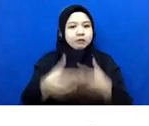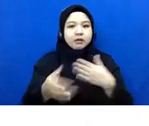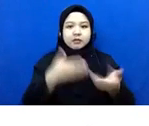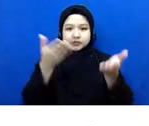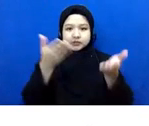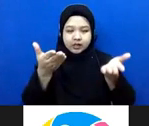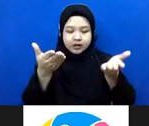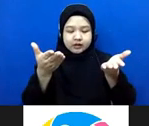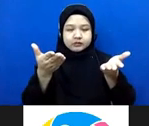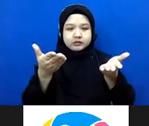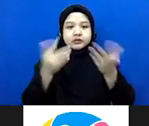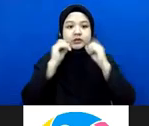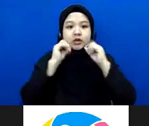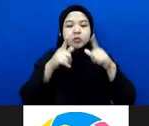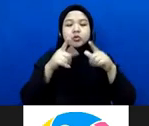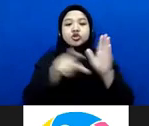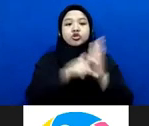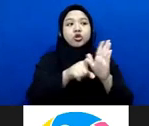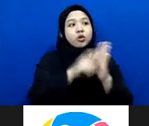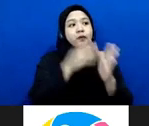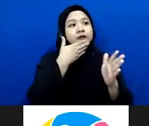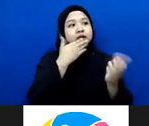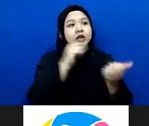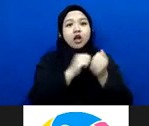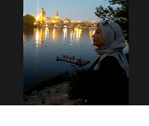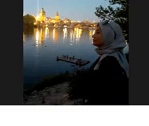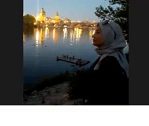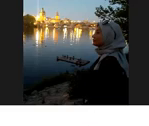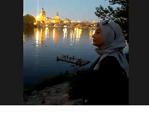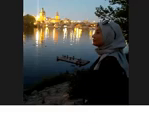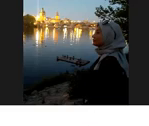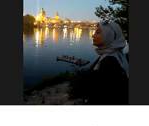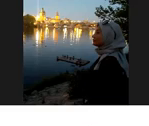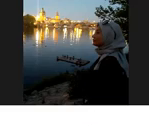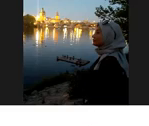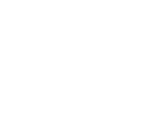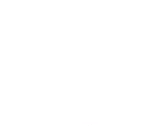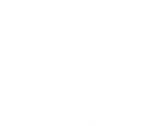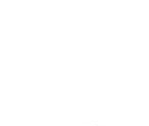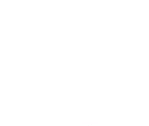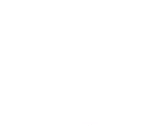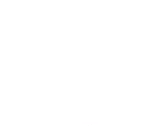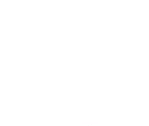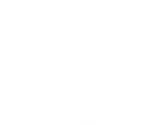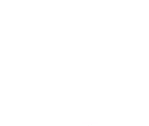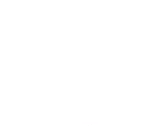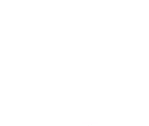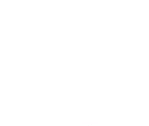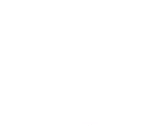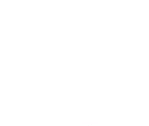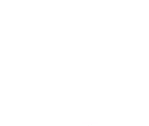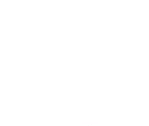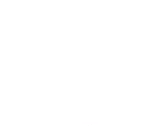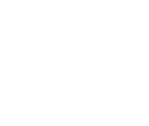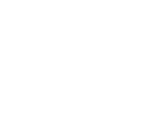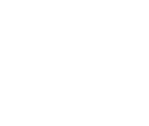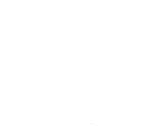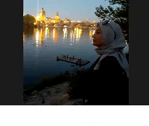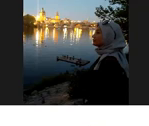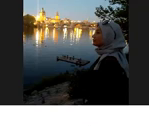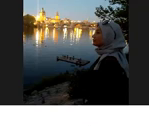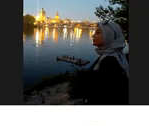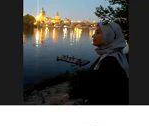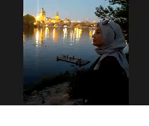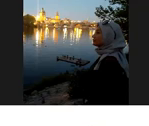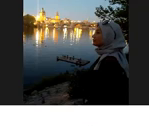silahkan teman-teman contoh-contohnya kalau di peradilan umum perkara pidananya apa aja perdatanya apa aja